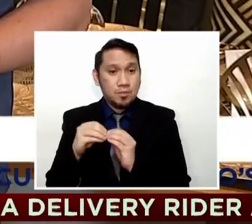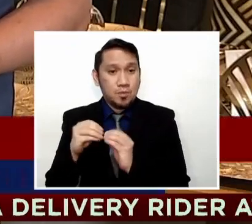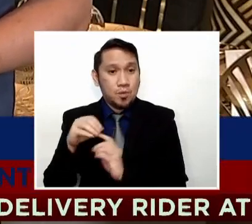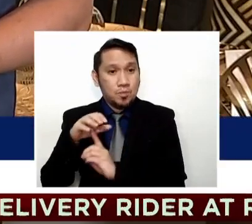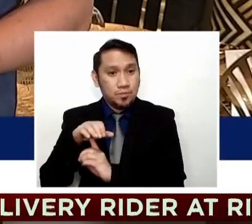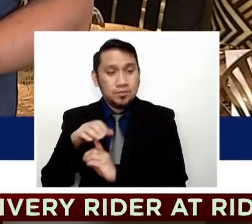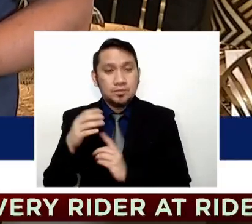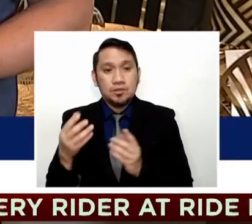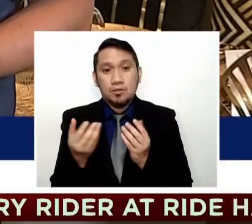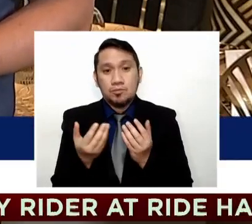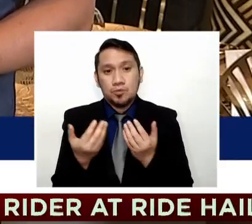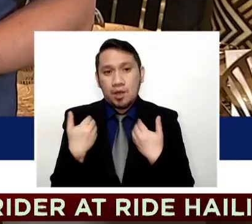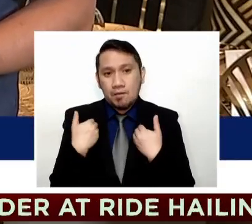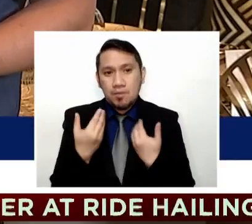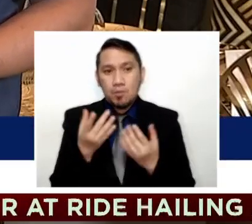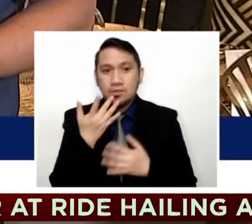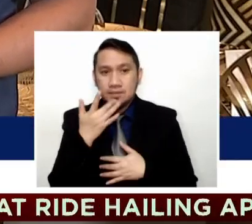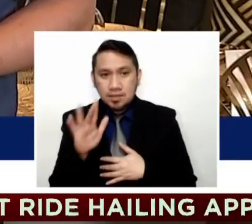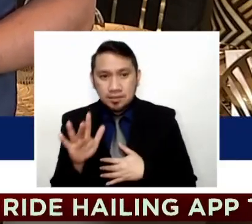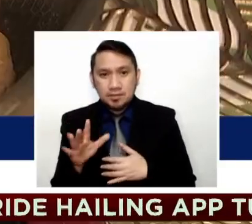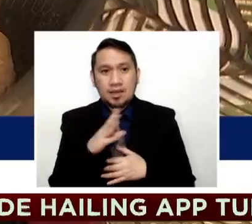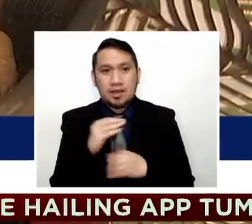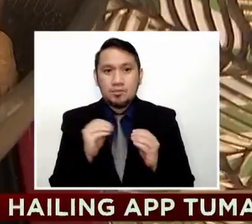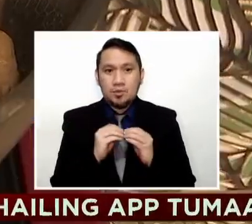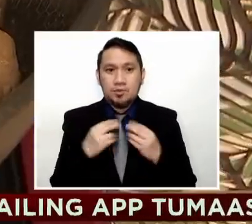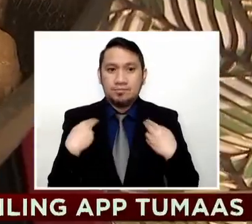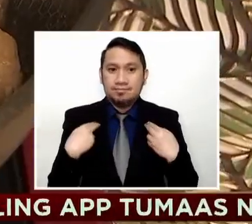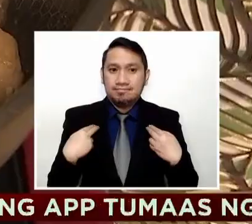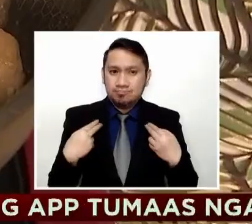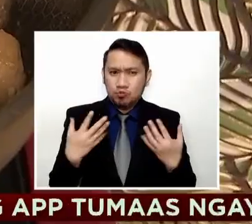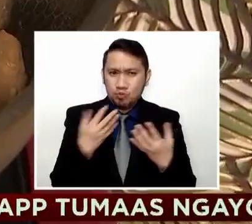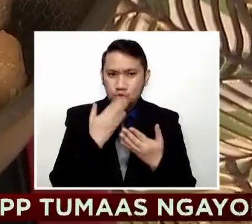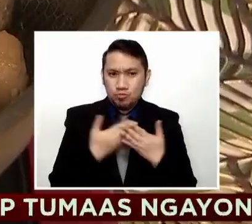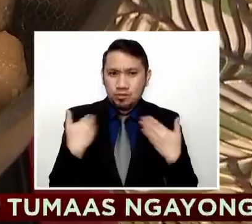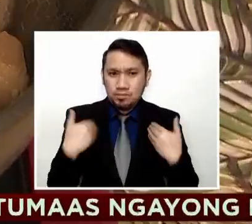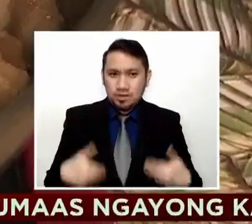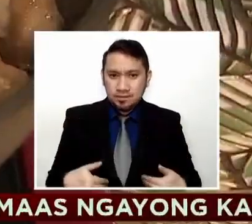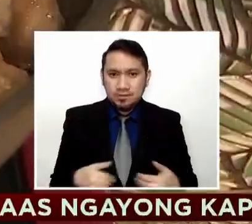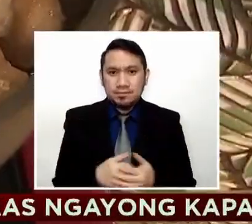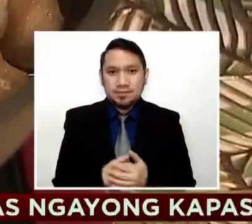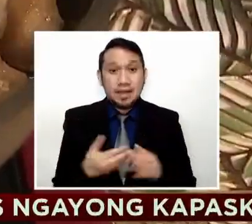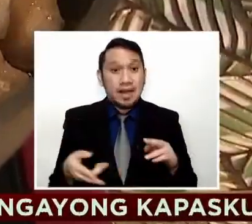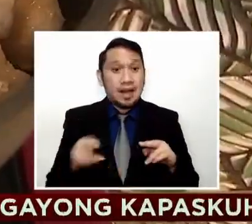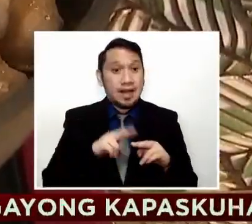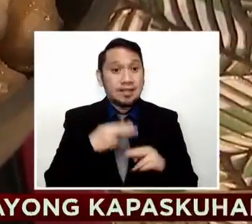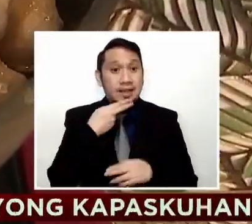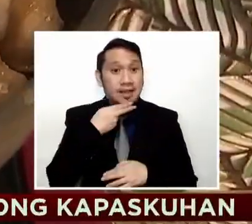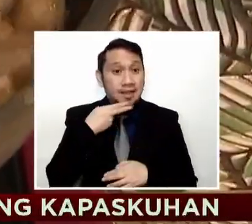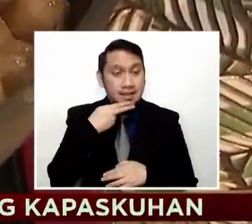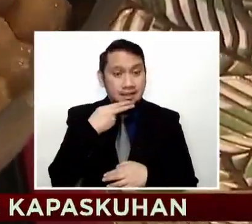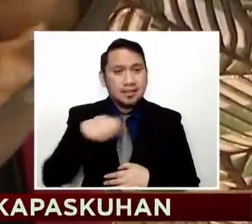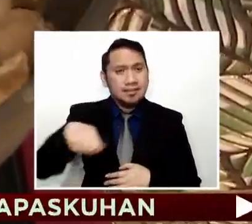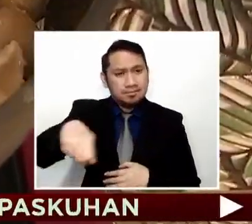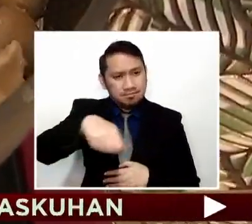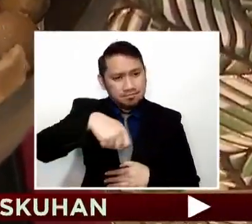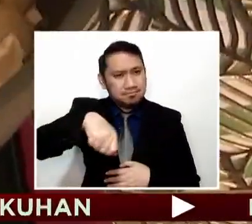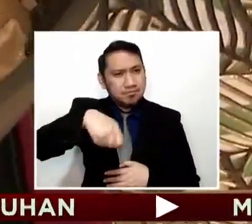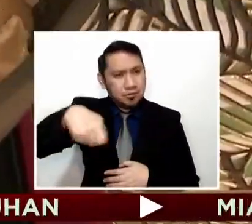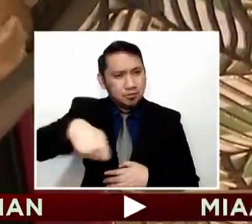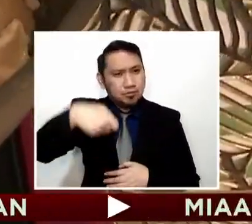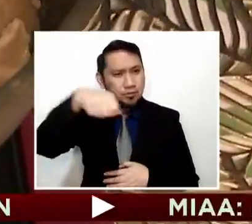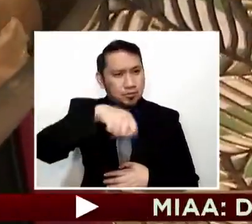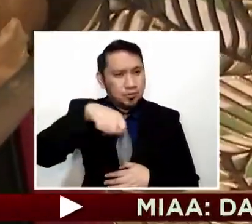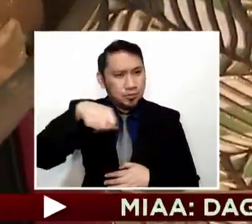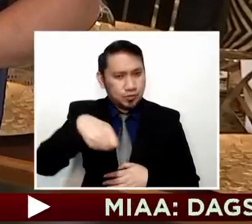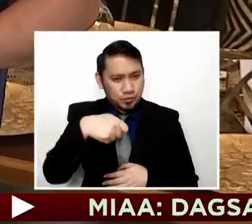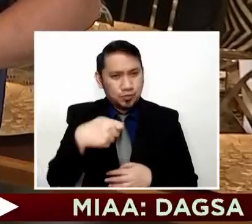mas malasa, mas masarap at mas masustansya. Tapos ilagay na ang honey. Haluin ng ilang minuto para maging